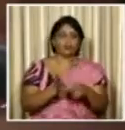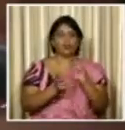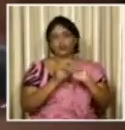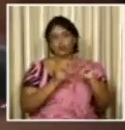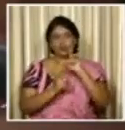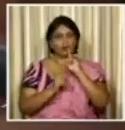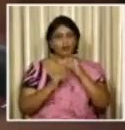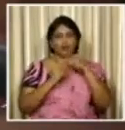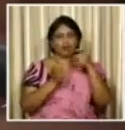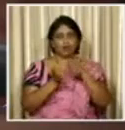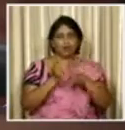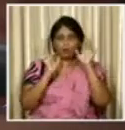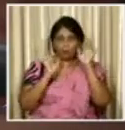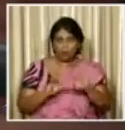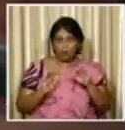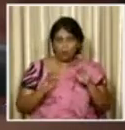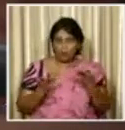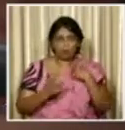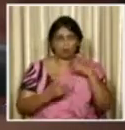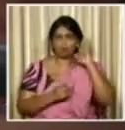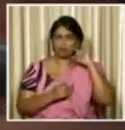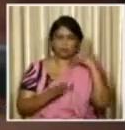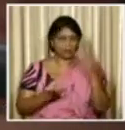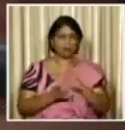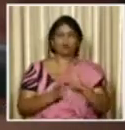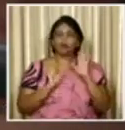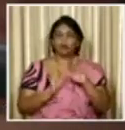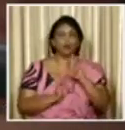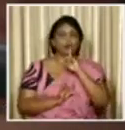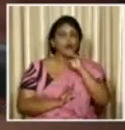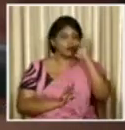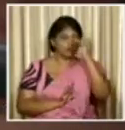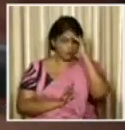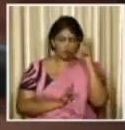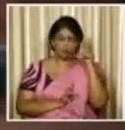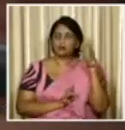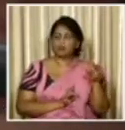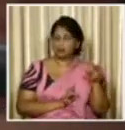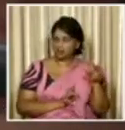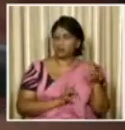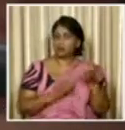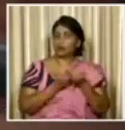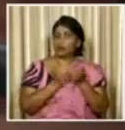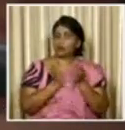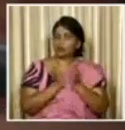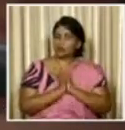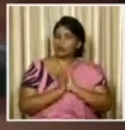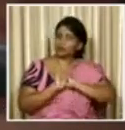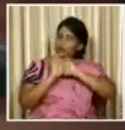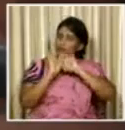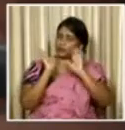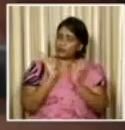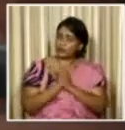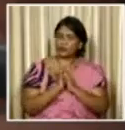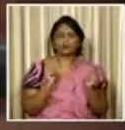lu mandan ne ida pasti asangkara ni pulu anda beri tu kila. Hebat kata anak kawaraya, tamangge mulu bumi